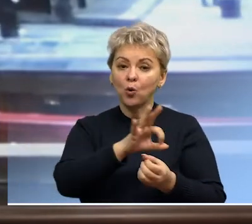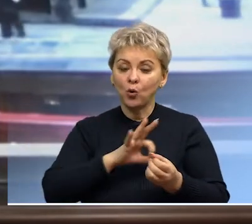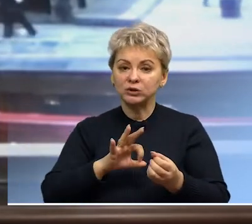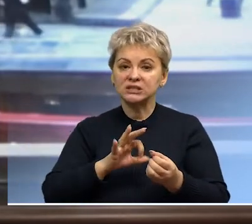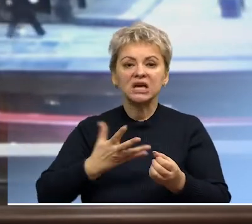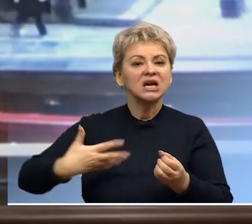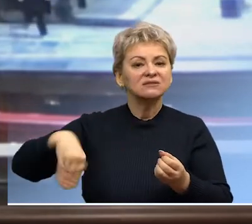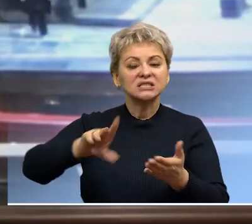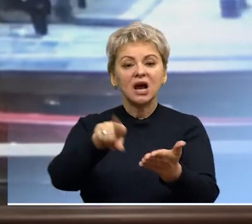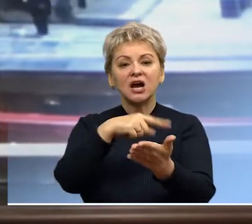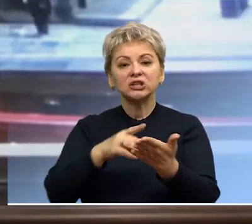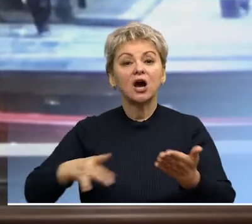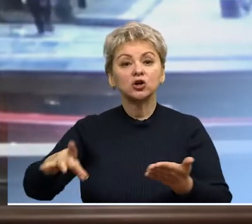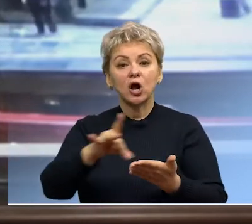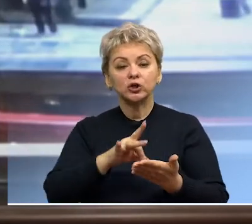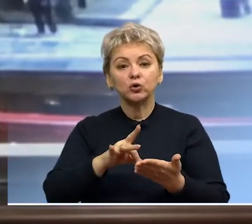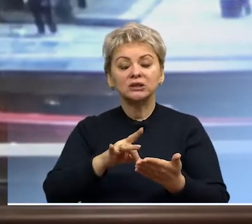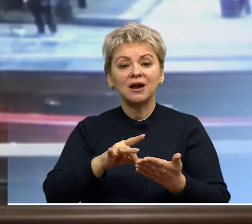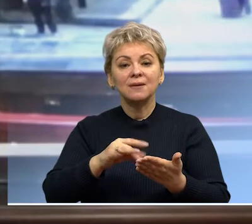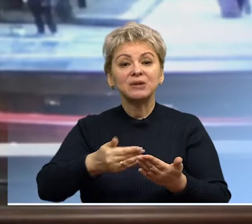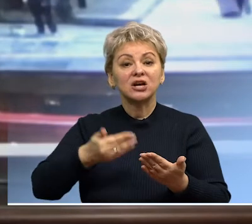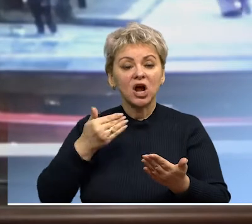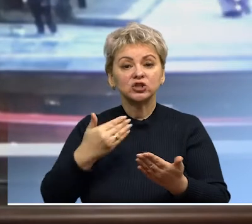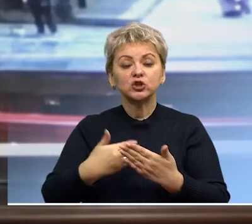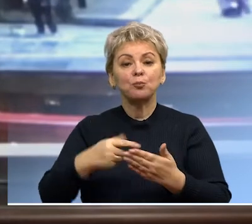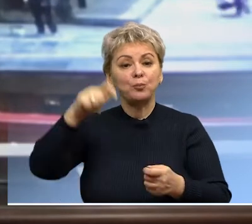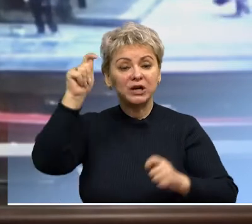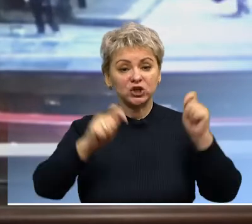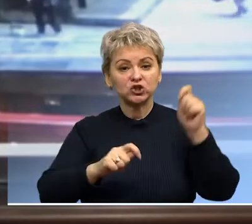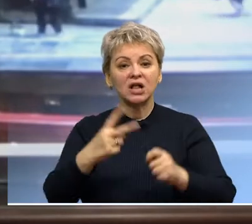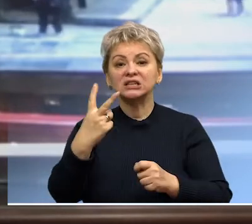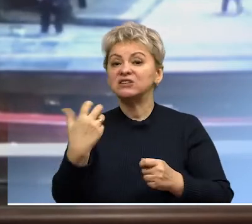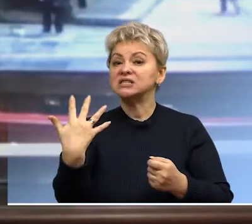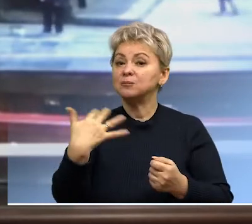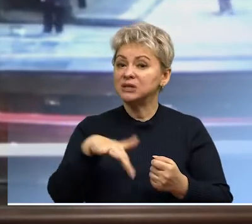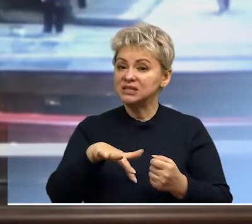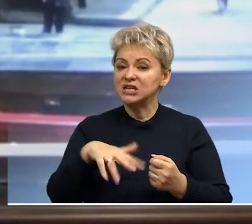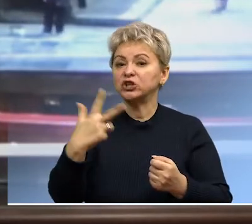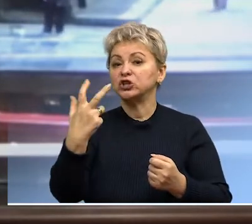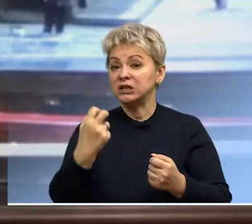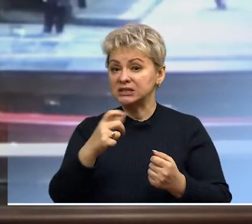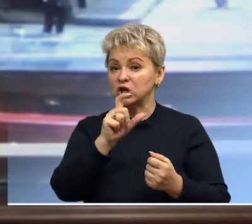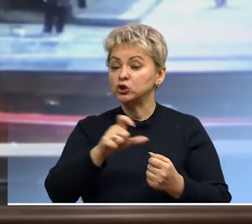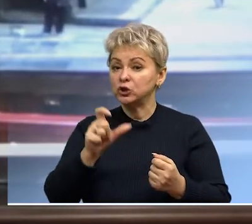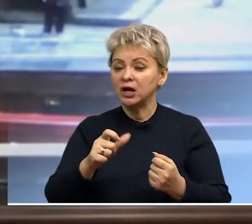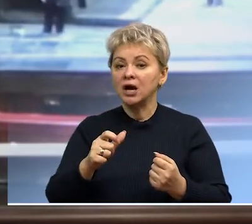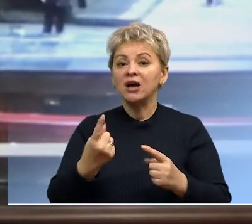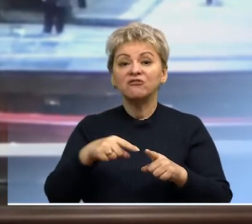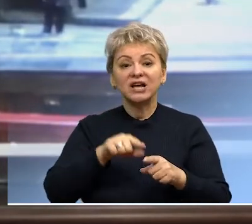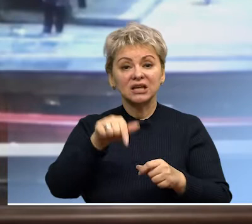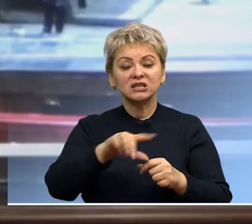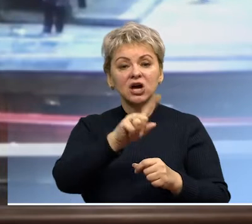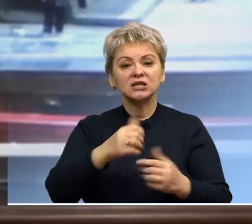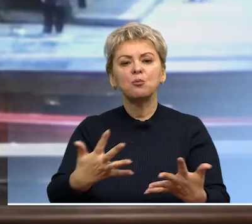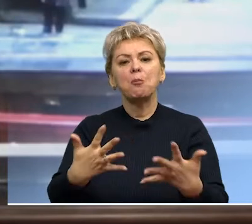Ростовской области, все города и районы. Но раньше, ну, приезжало и 250, и 300 человек. В